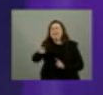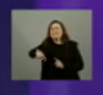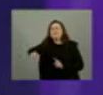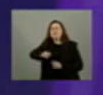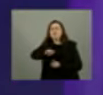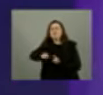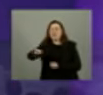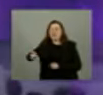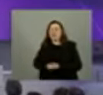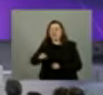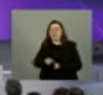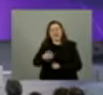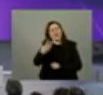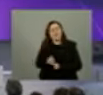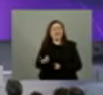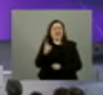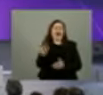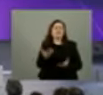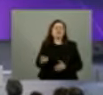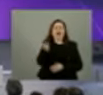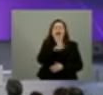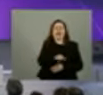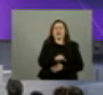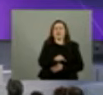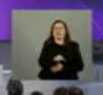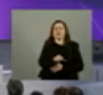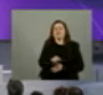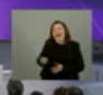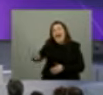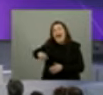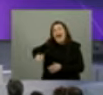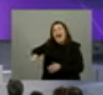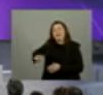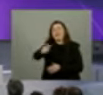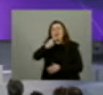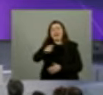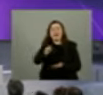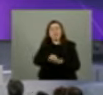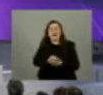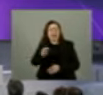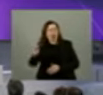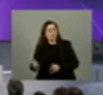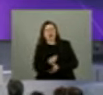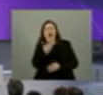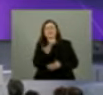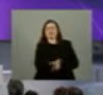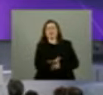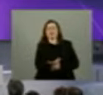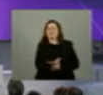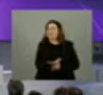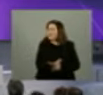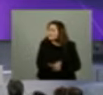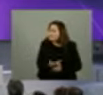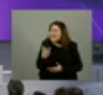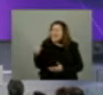πολύ ενδιαφέρον αυτή η τελική συνομιλία με την ιστορία του ΣΥΡΙΖΑ πριν από το πολιτικό του τέλος, εννοώ δηλαδή την καταγραφή του σε